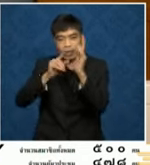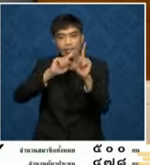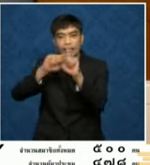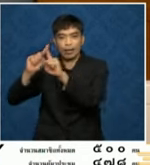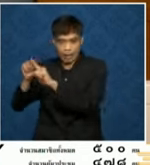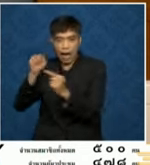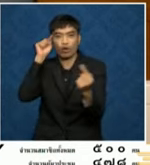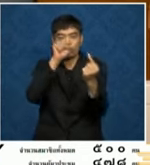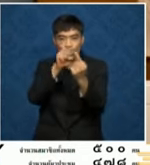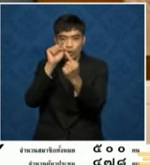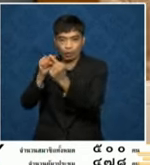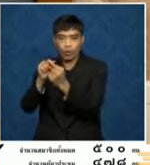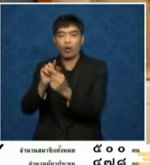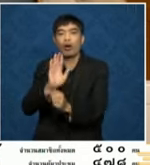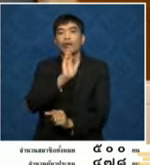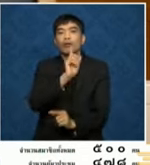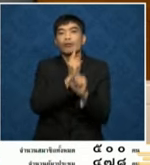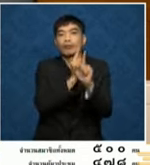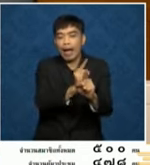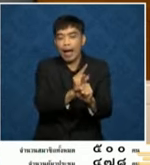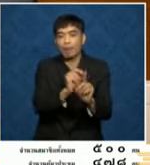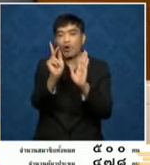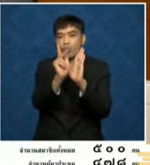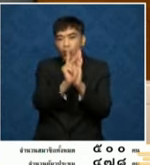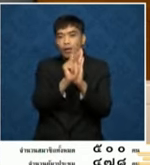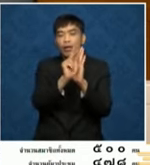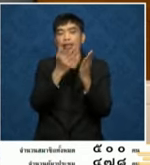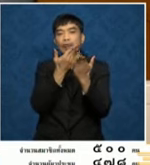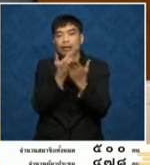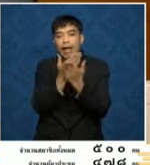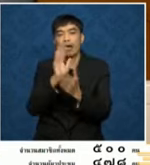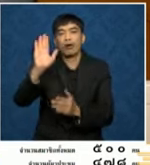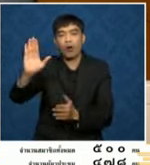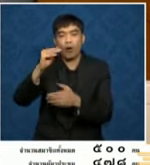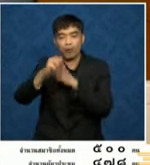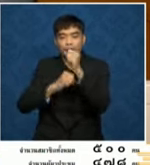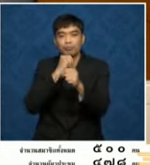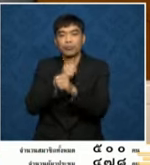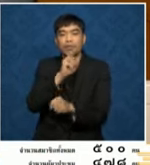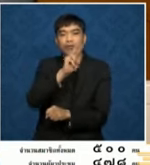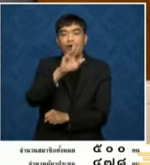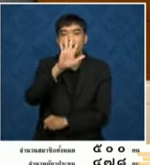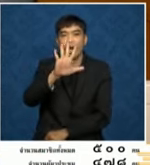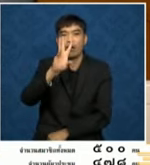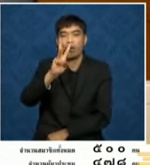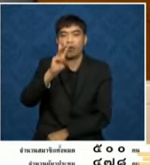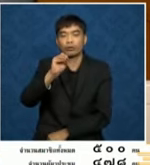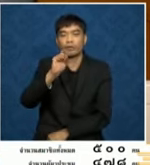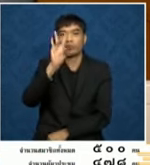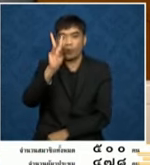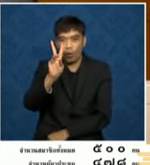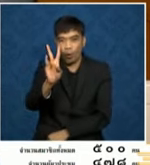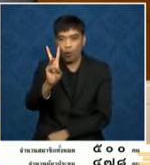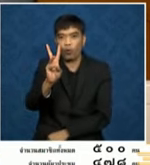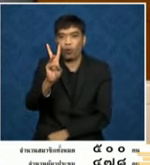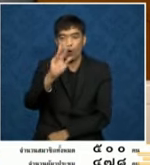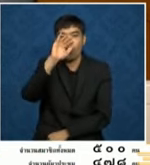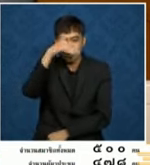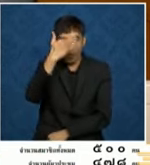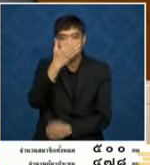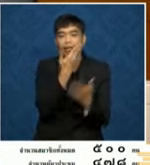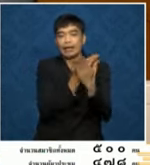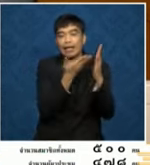เหล่านี้เป็นสิ่งซึ่งเป็นไปตามหลักเกณฑ์และเงื่อนไขการใช้งบประมาณรายจ่ายประจำปี2566ไปพลางก่อนสำหรับร